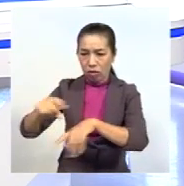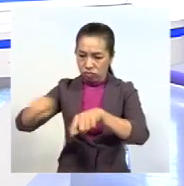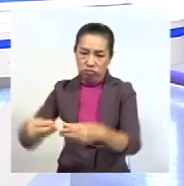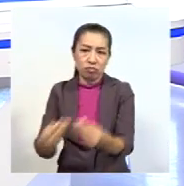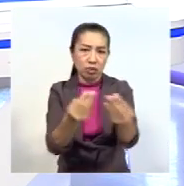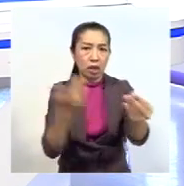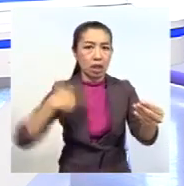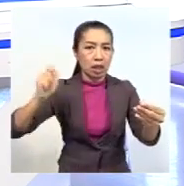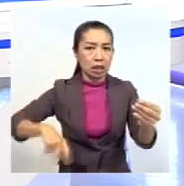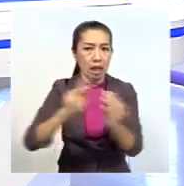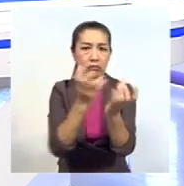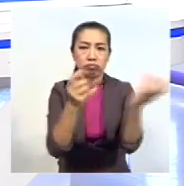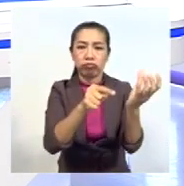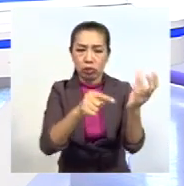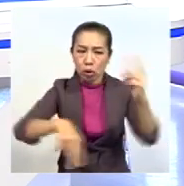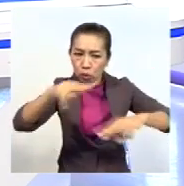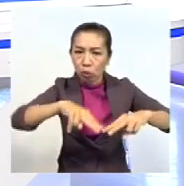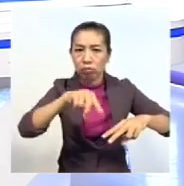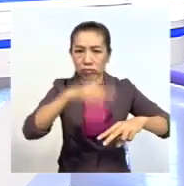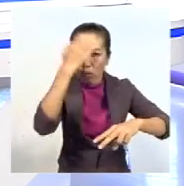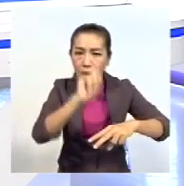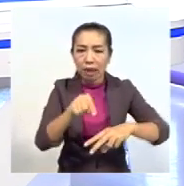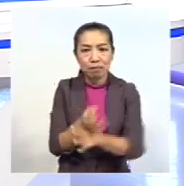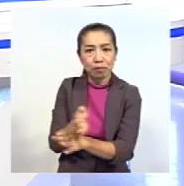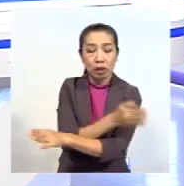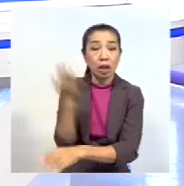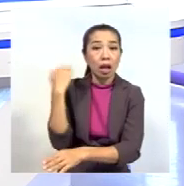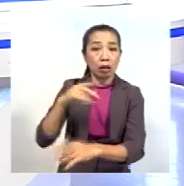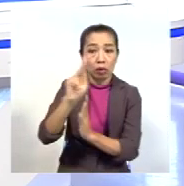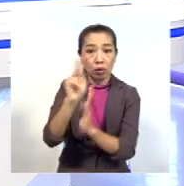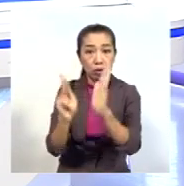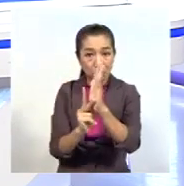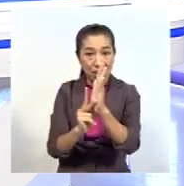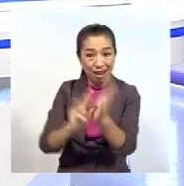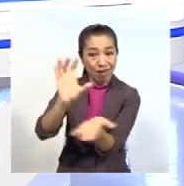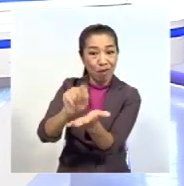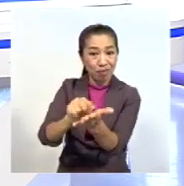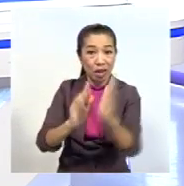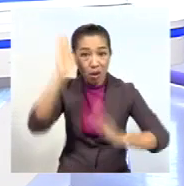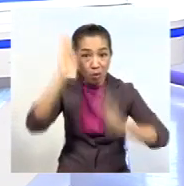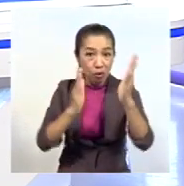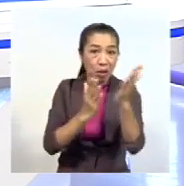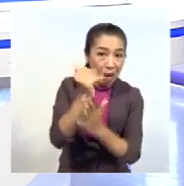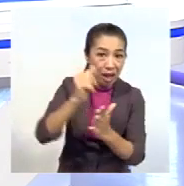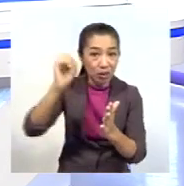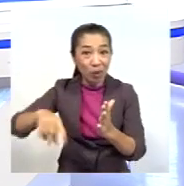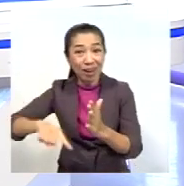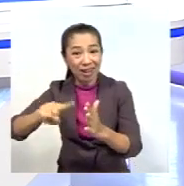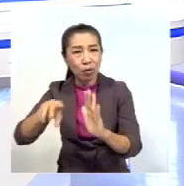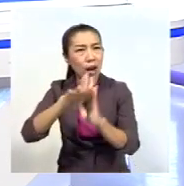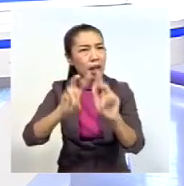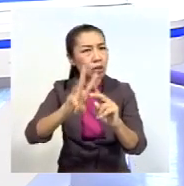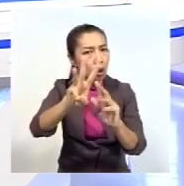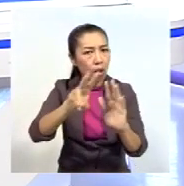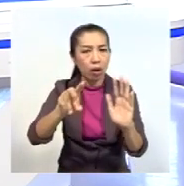ทั้งหมดเกิดขึ้นมาก็เรื่องของการเสียบบัตรลงคะแนนตอนที่โหวตเรื่องพรบ.งบนี่แหละ ใช่วาระ2วาระ3